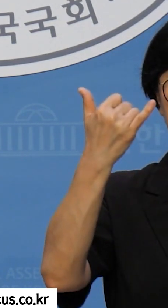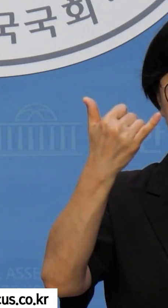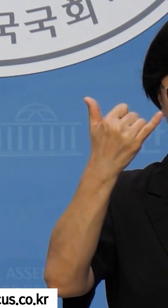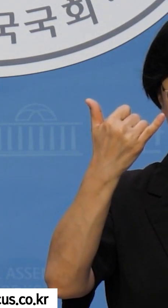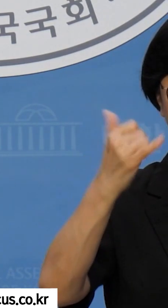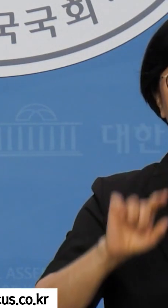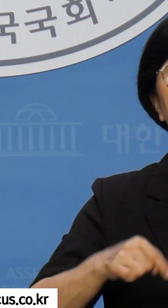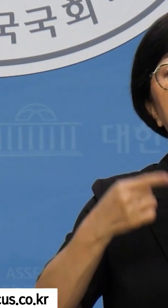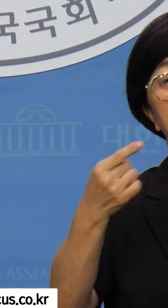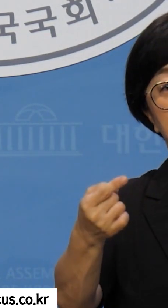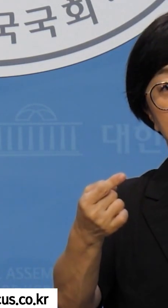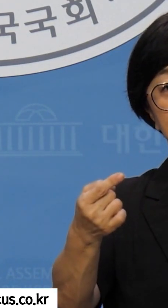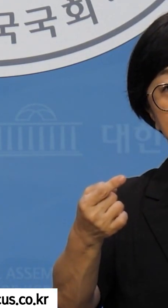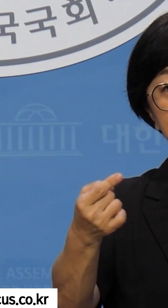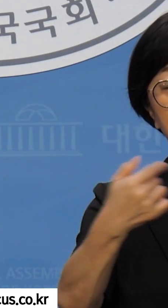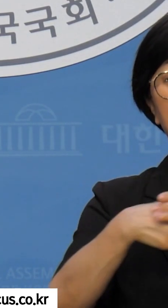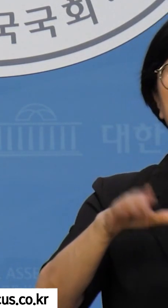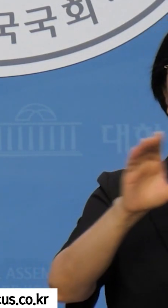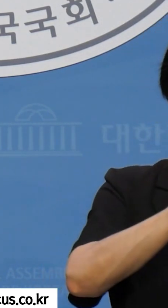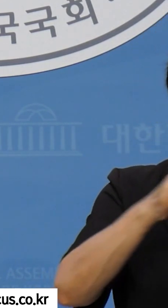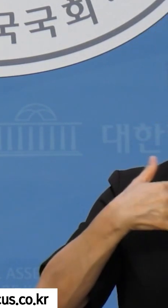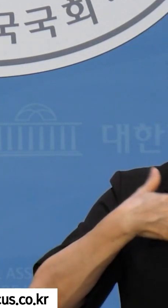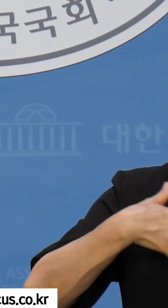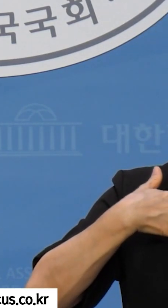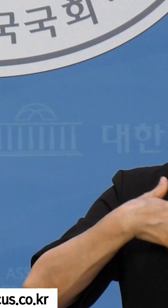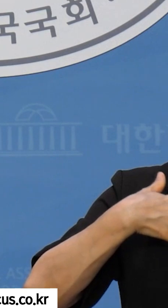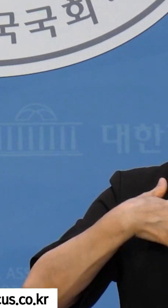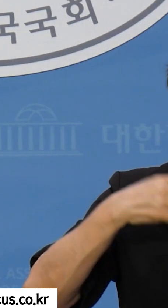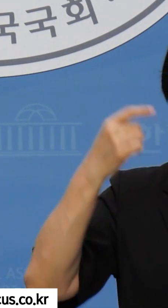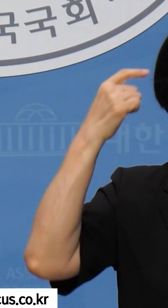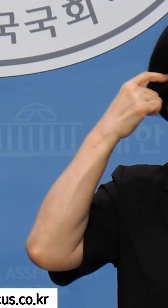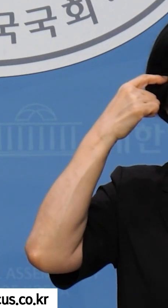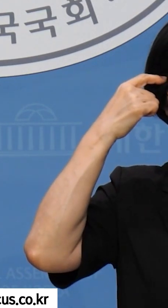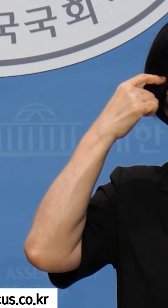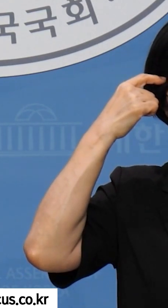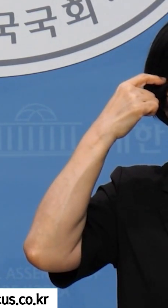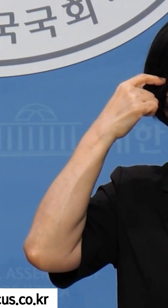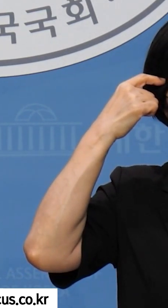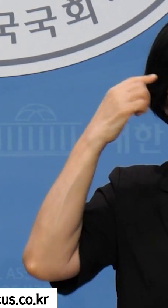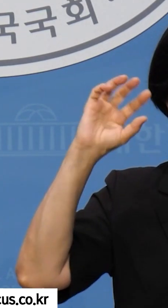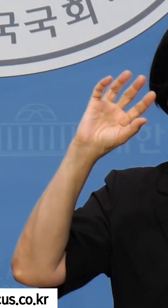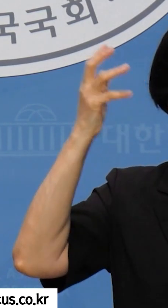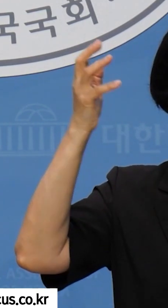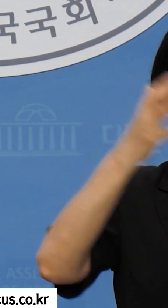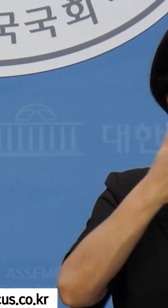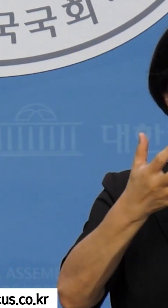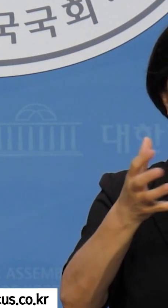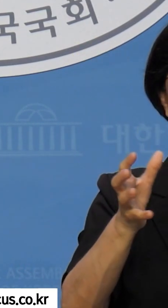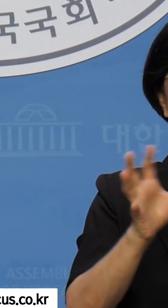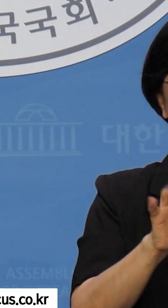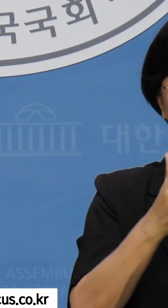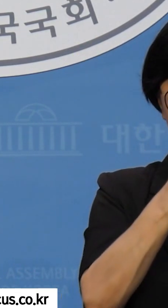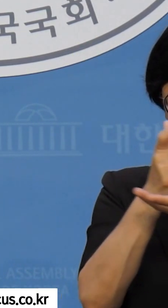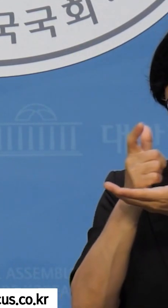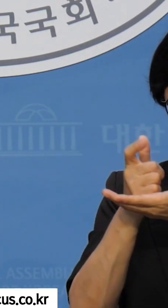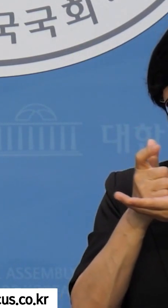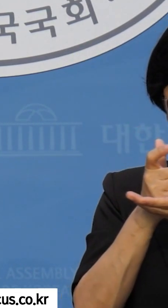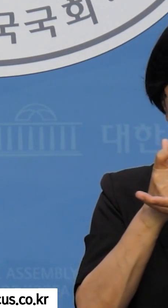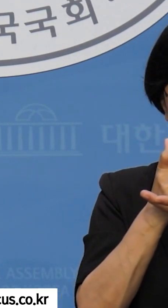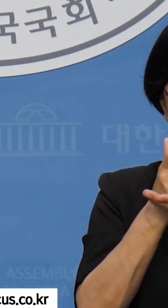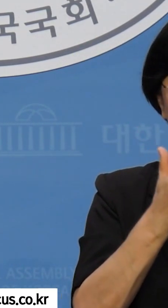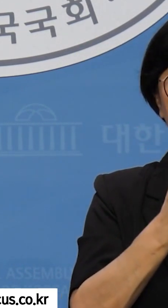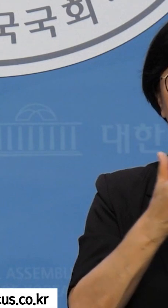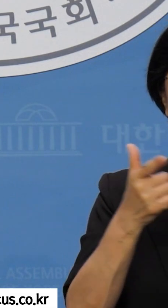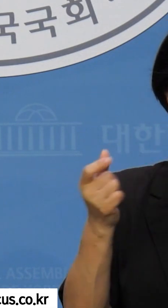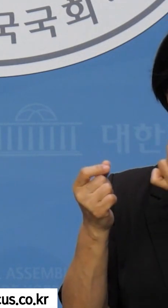채널에 출연해 컴퓨터 게임으로 정신 착란이 돼서 집단 총기 난사하고 전부